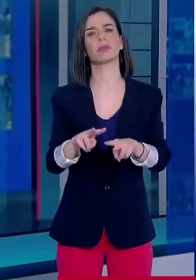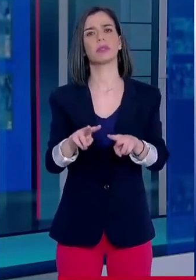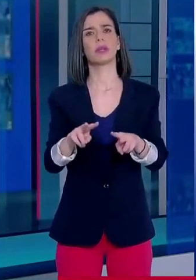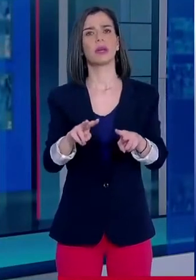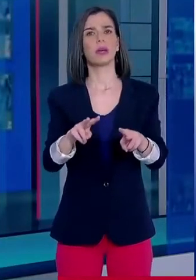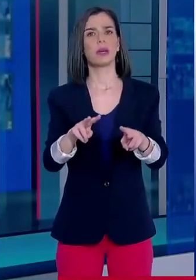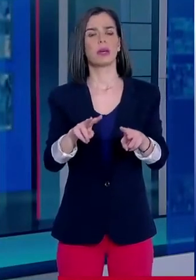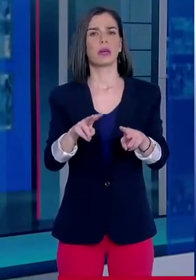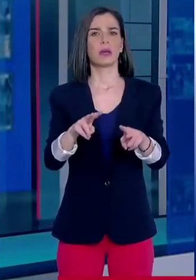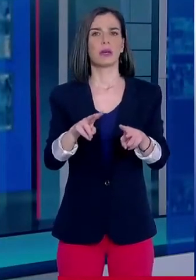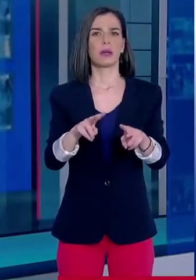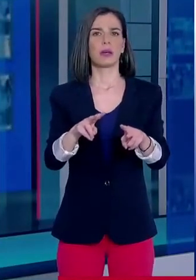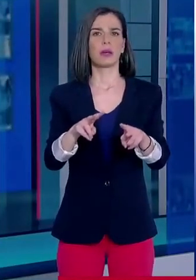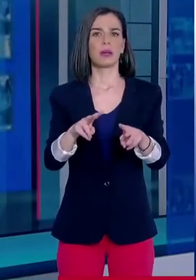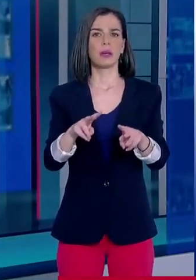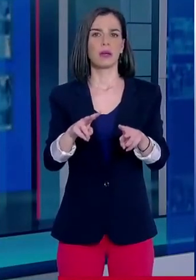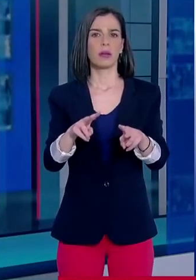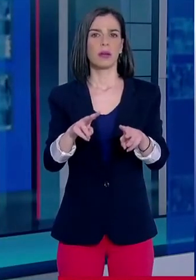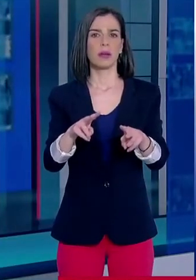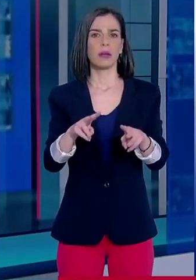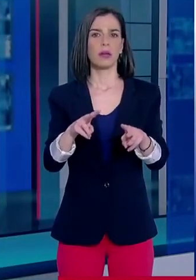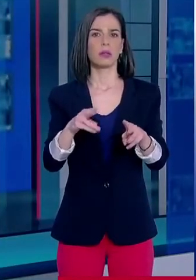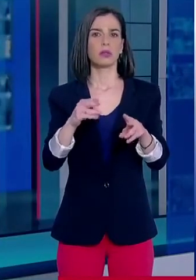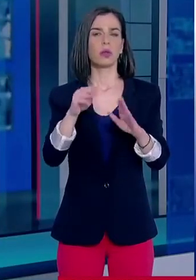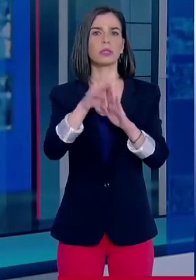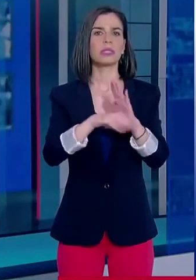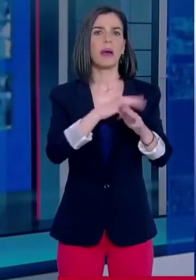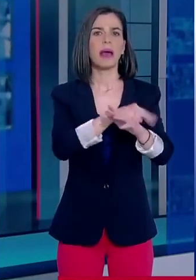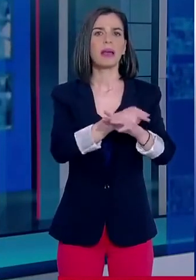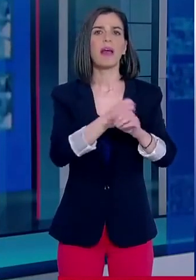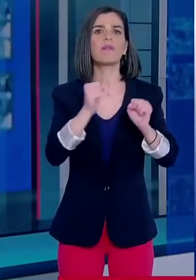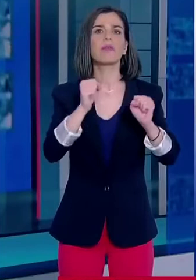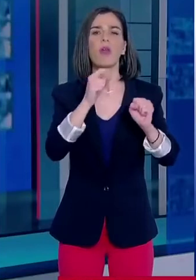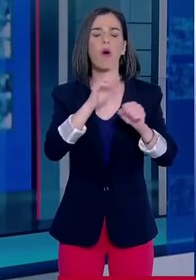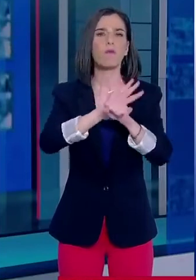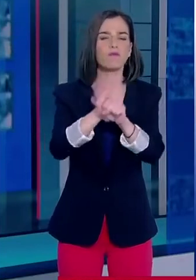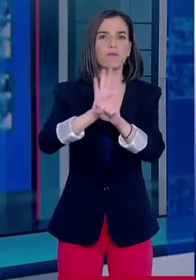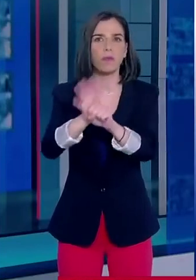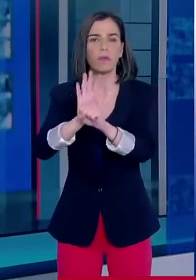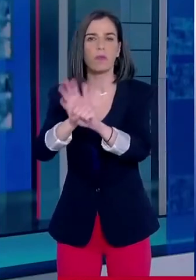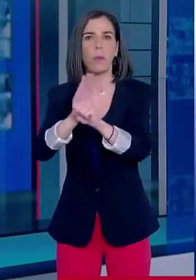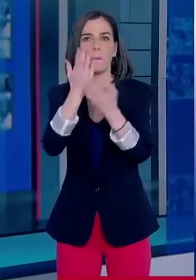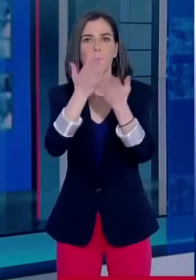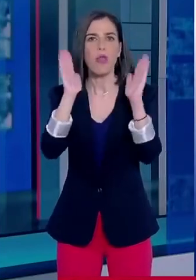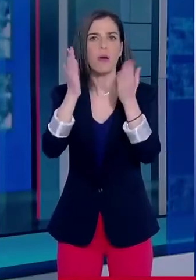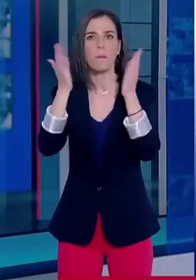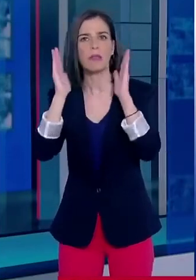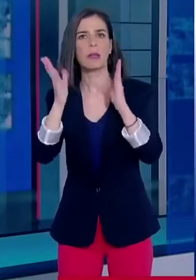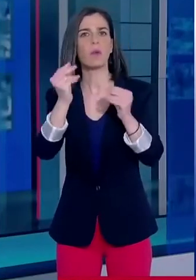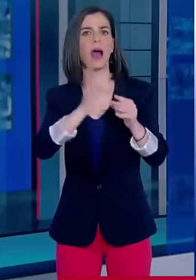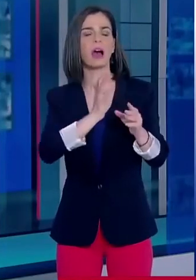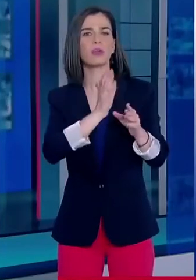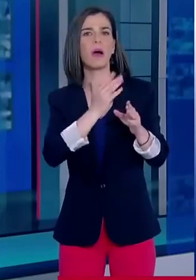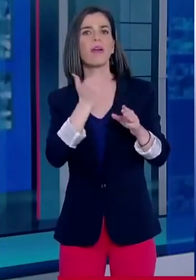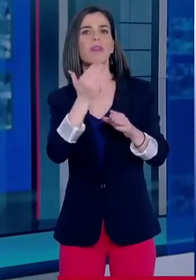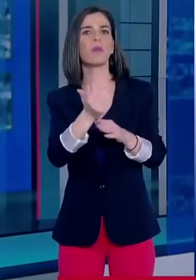της θνησιμότητας, με την τεράστια επέλαση στα συστήματα υγείας των χωρών αυτών, την υπερφόρτωση και μάλιστα πολλούς ανθρώπους οι οποίοι να μην